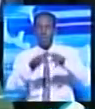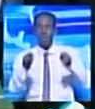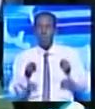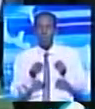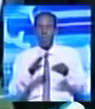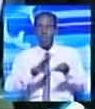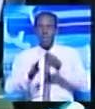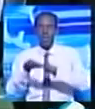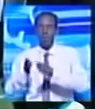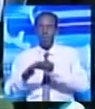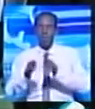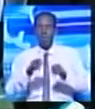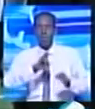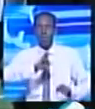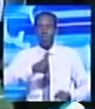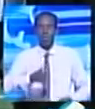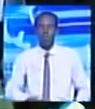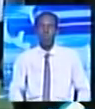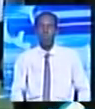plusieurs associations du pays.